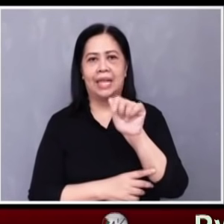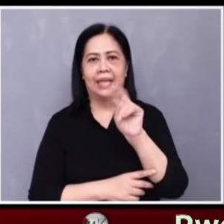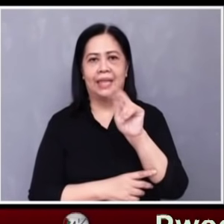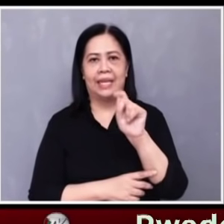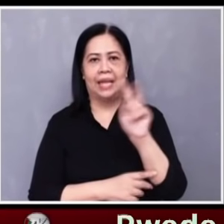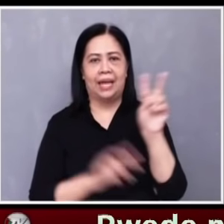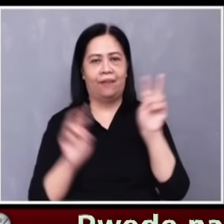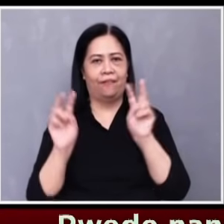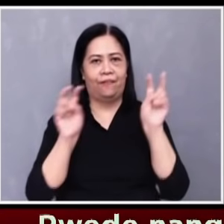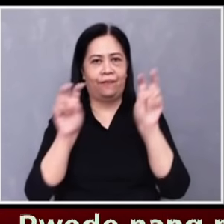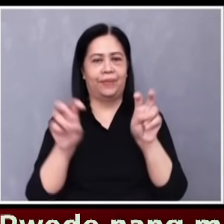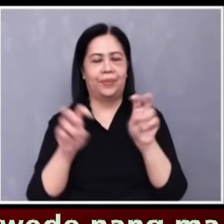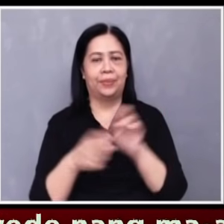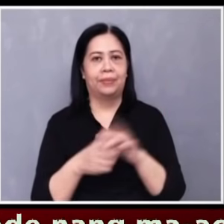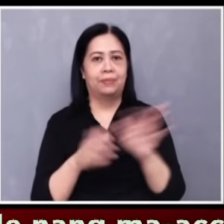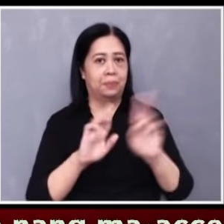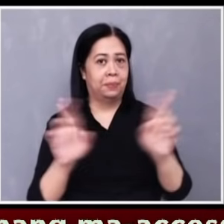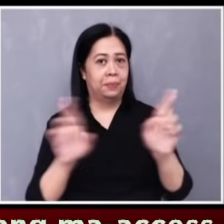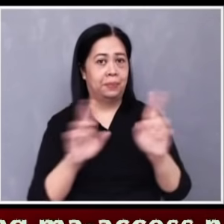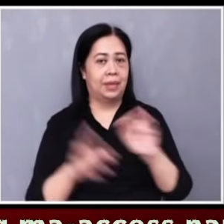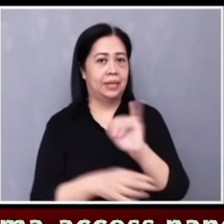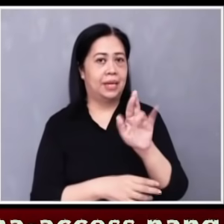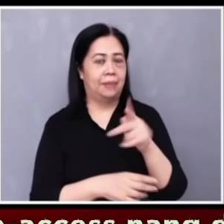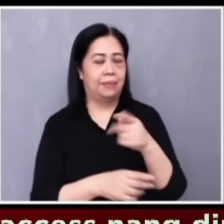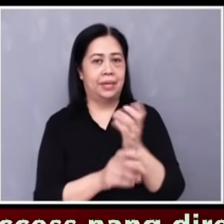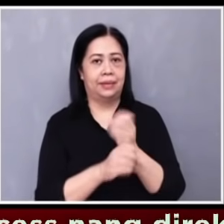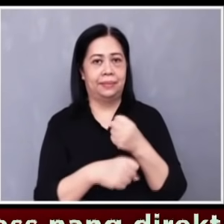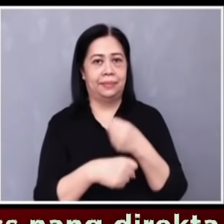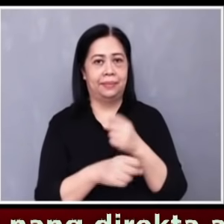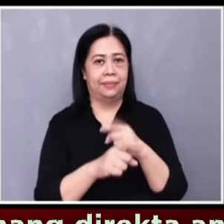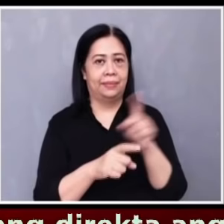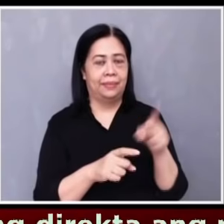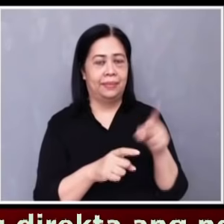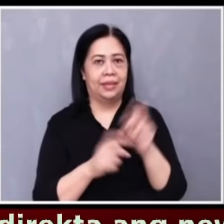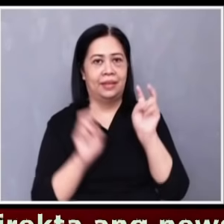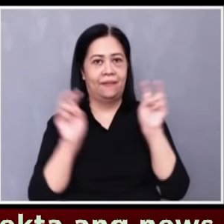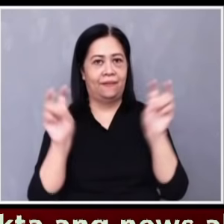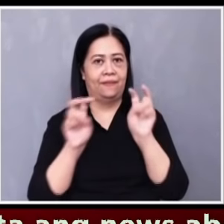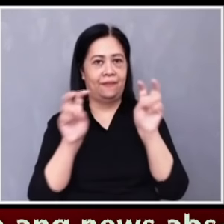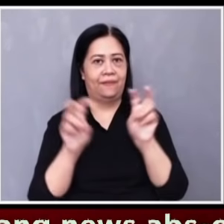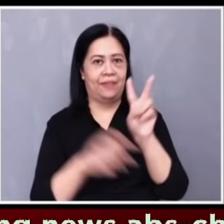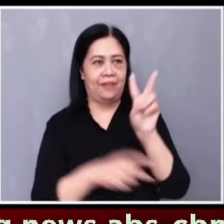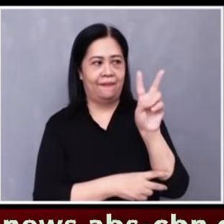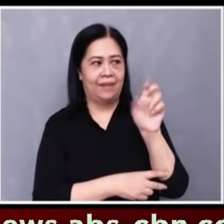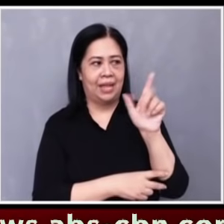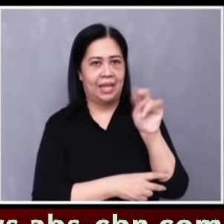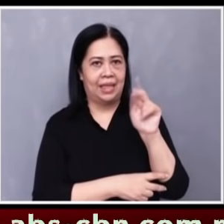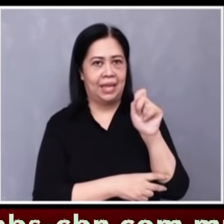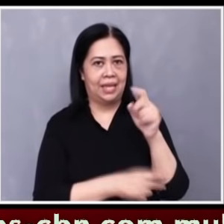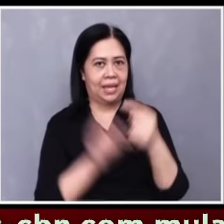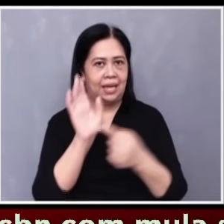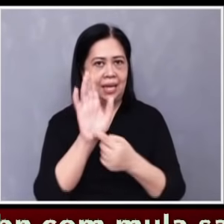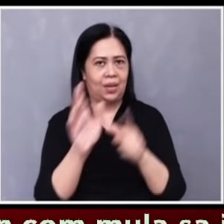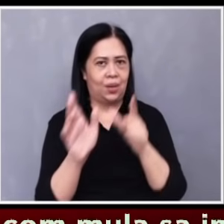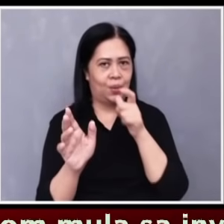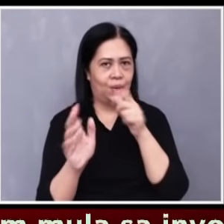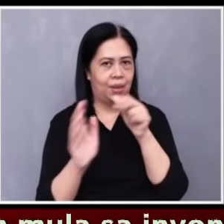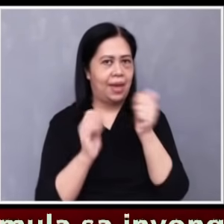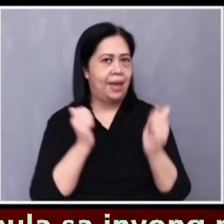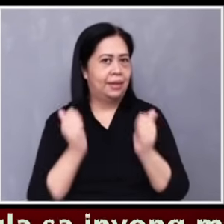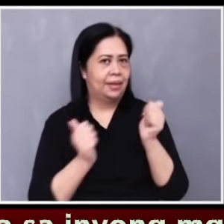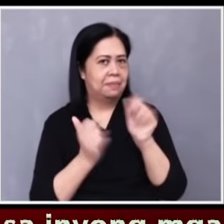ng ABS-CBN at JRB Creative Production ang Valentina Reveal, kung saan ibubunyag ang aktres na napiling gumanap